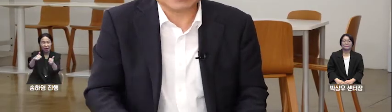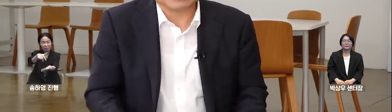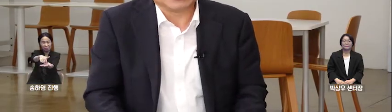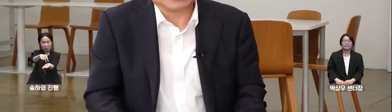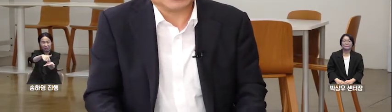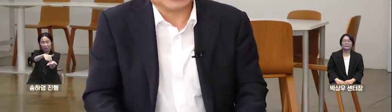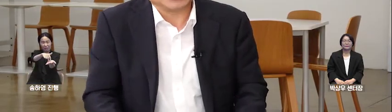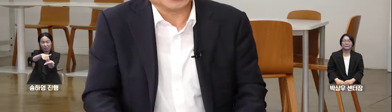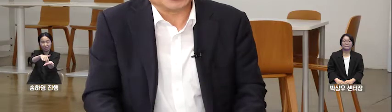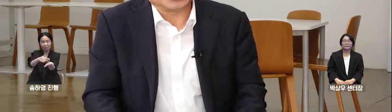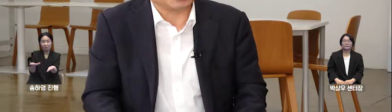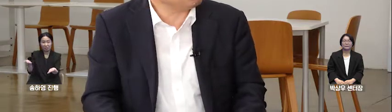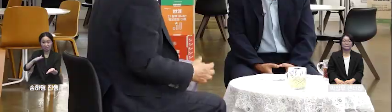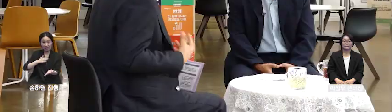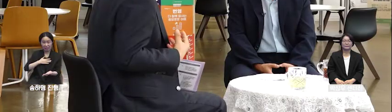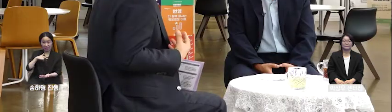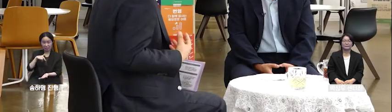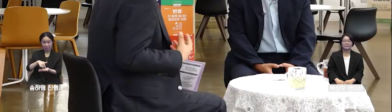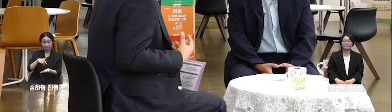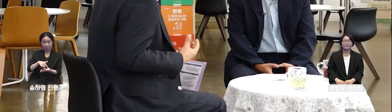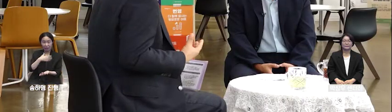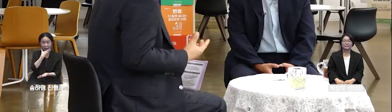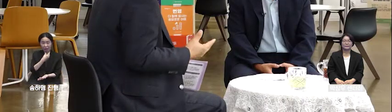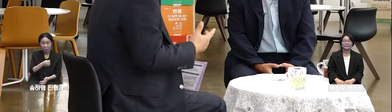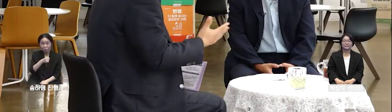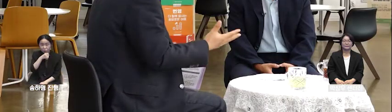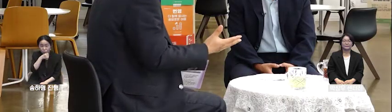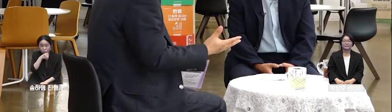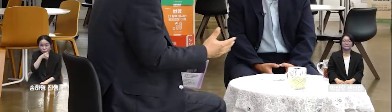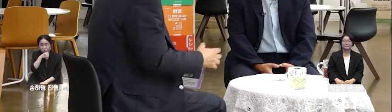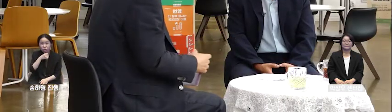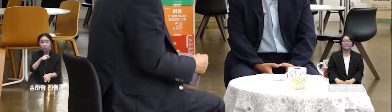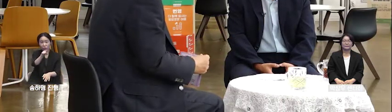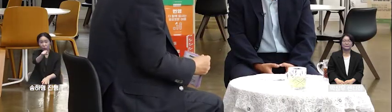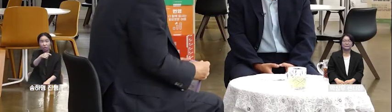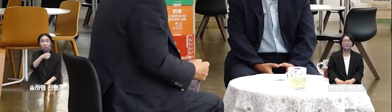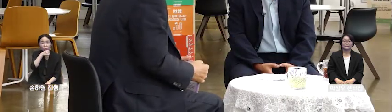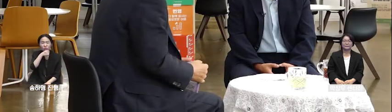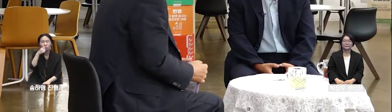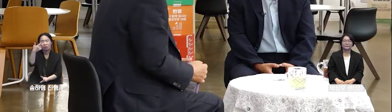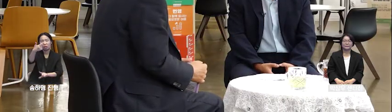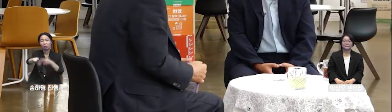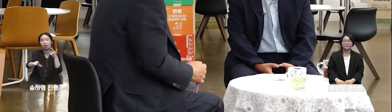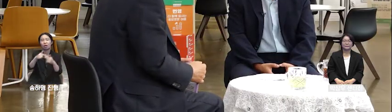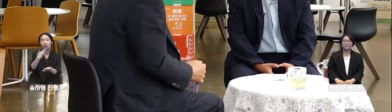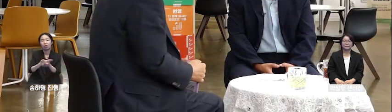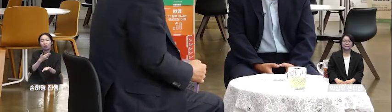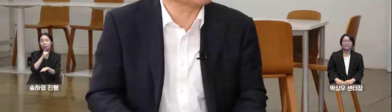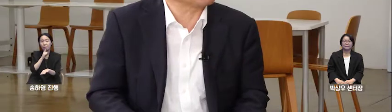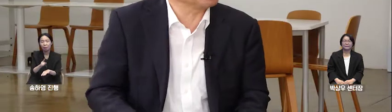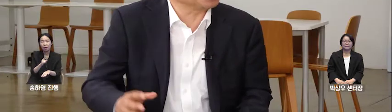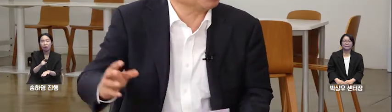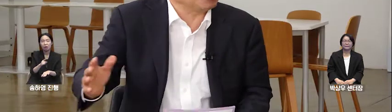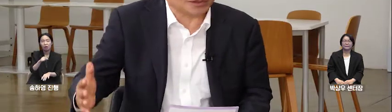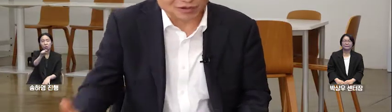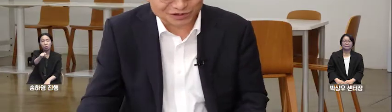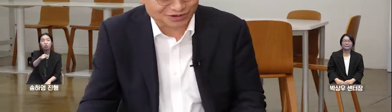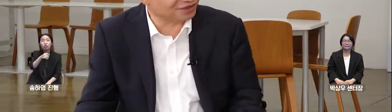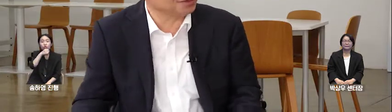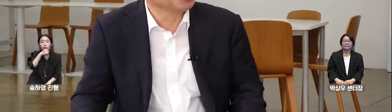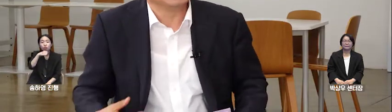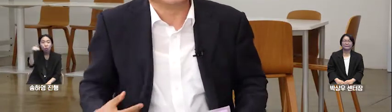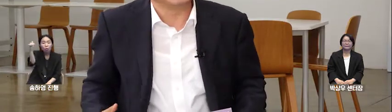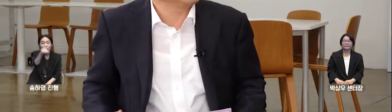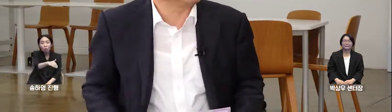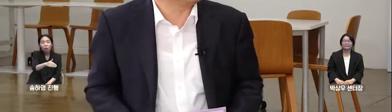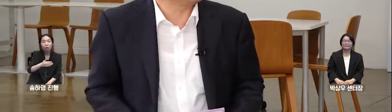네. 근데 주관적으로 느끼는 행복과 또 다르다고 그런 얘기를 해요. 아무리 뭐 객관적 지표가